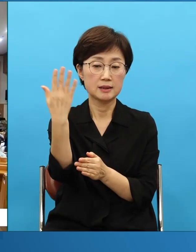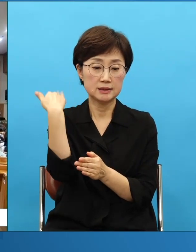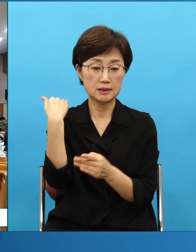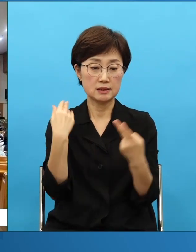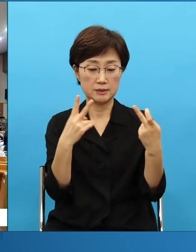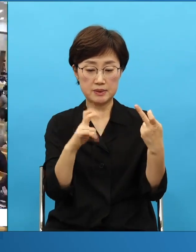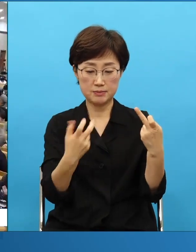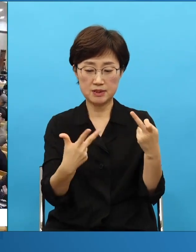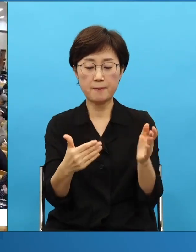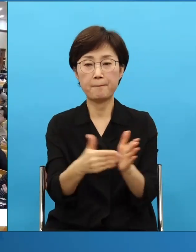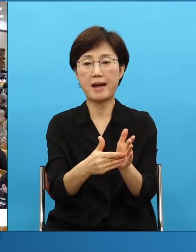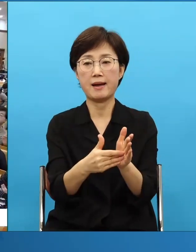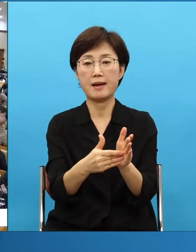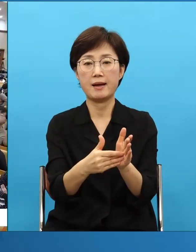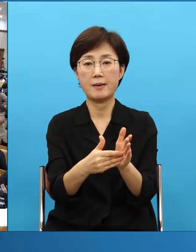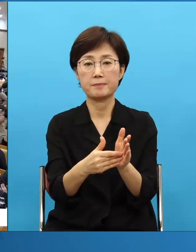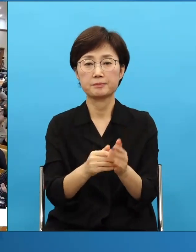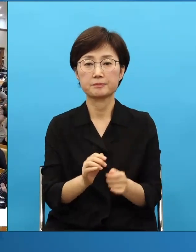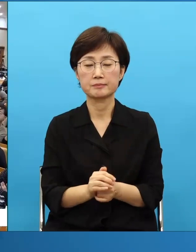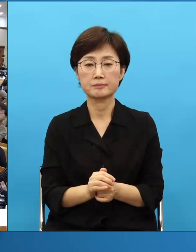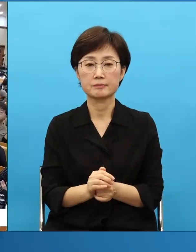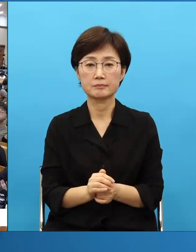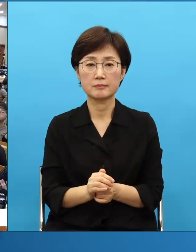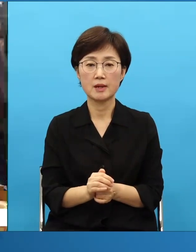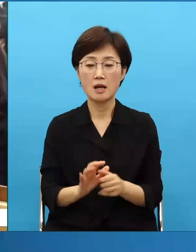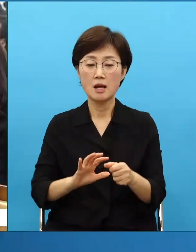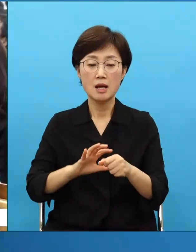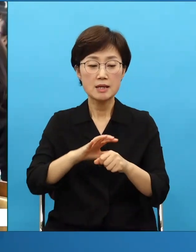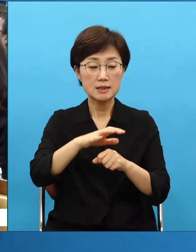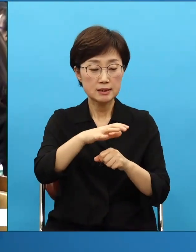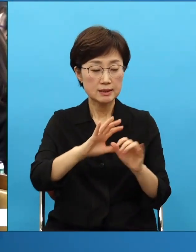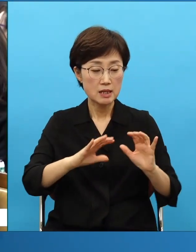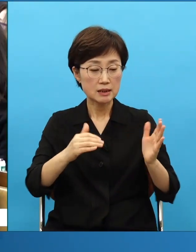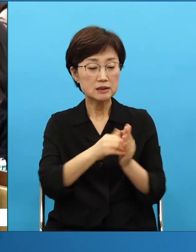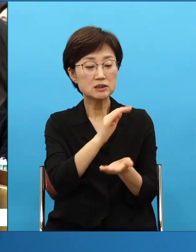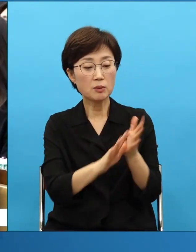열렸습니다. 유광수 목사는 무한한 세계로 나가는